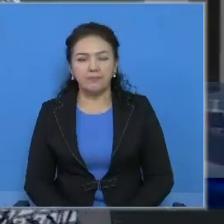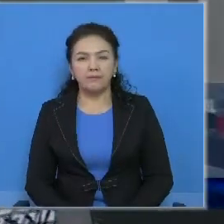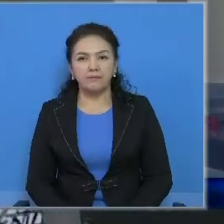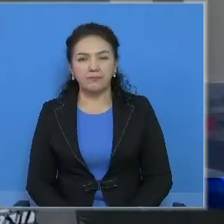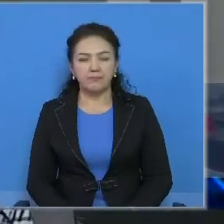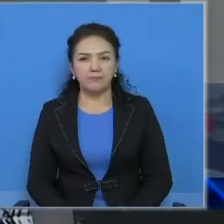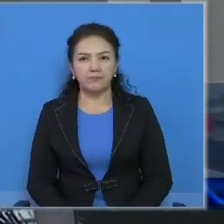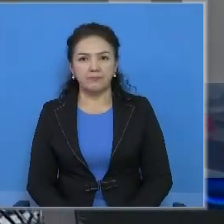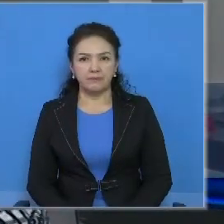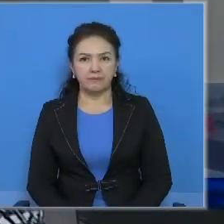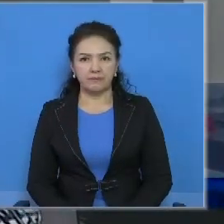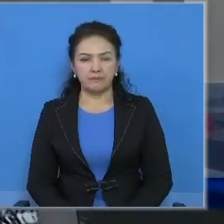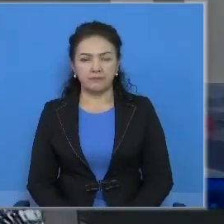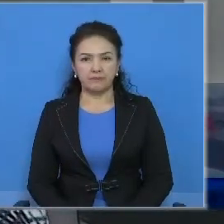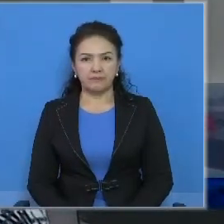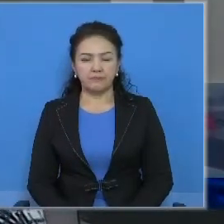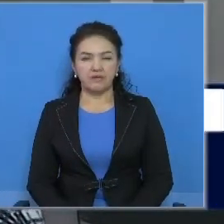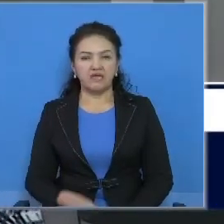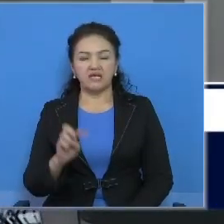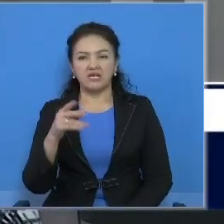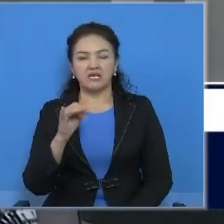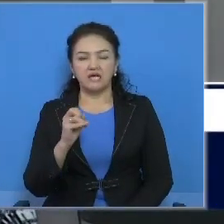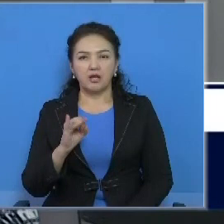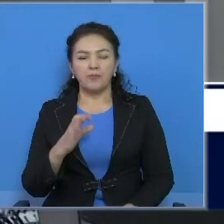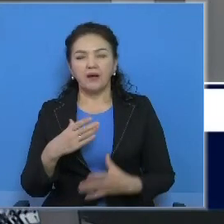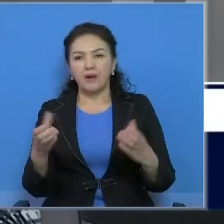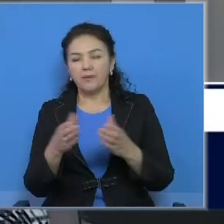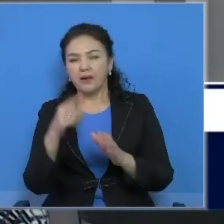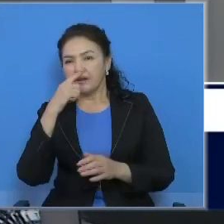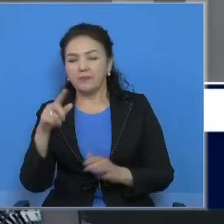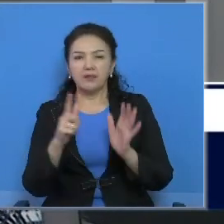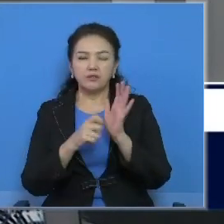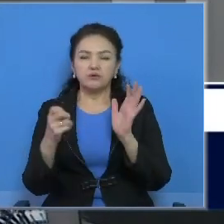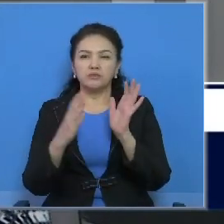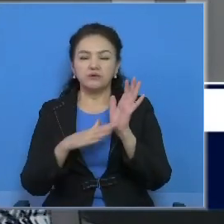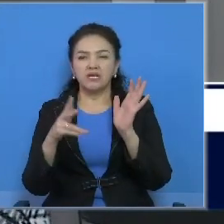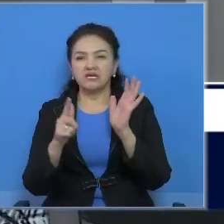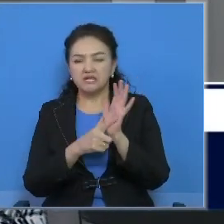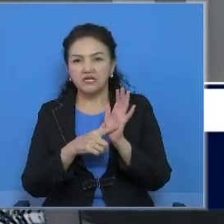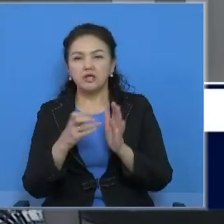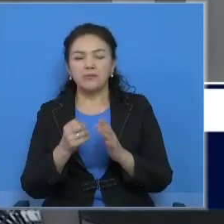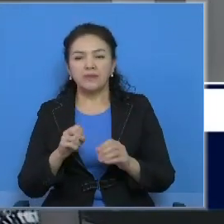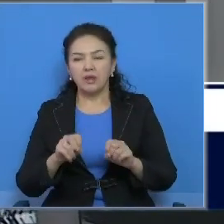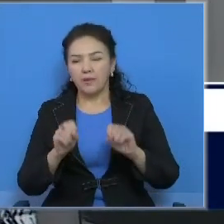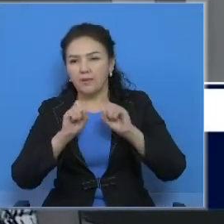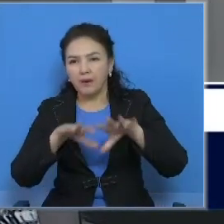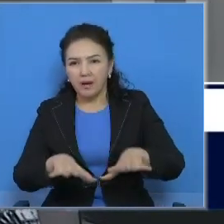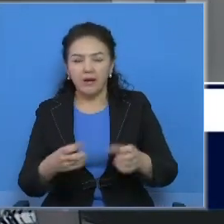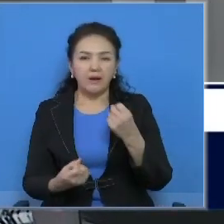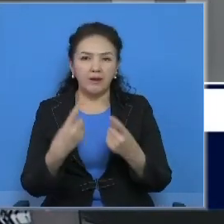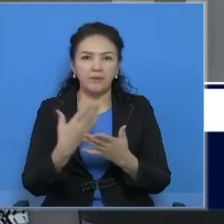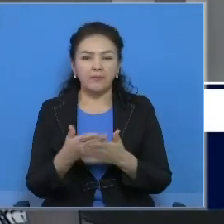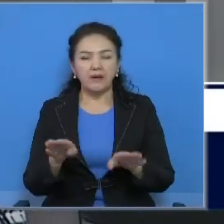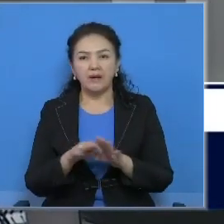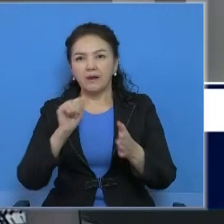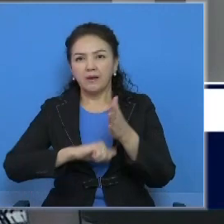октября в 10 часу вечера. Кеңгияқтағы мұнай кен орнының нөмірі 797 ұңғымасында сұйықтықтың төгілуі анықталды.